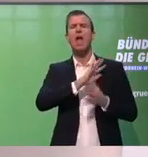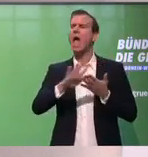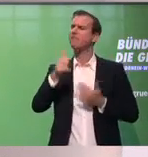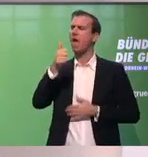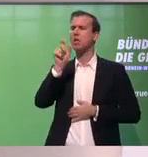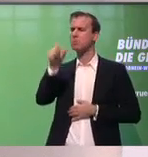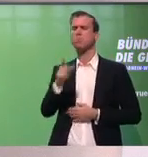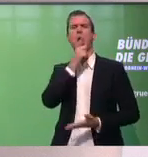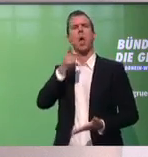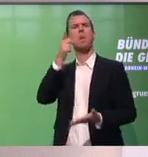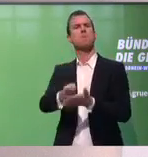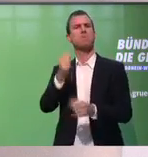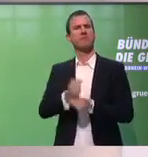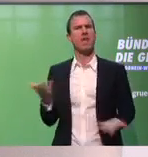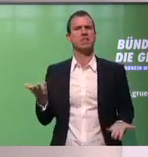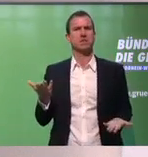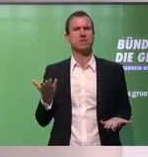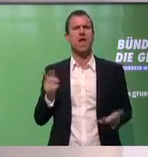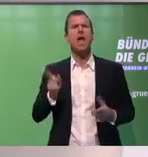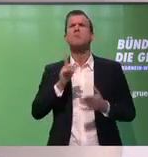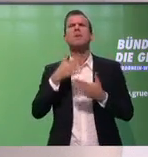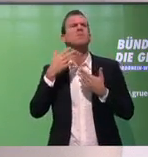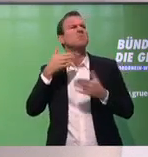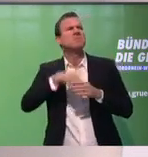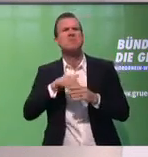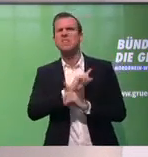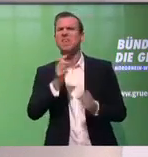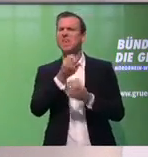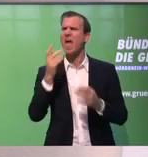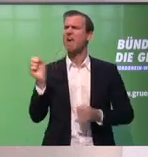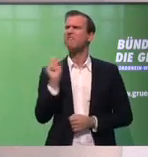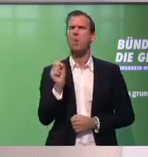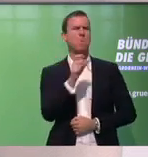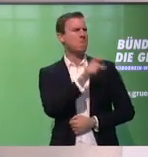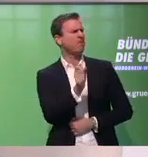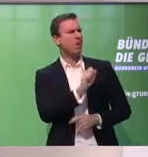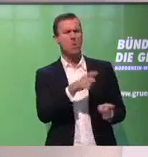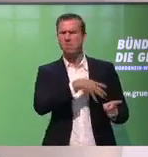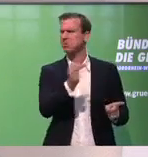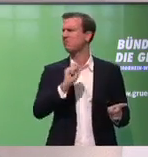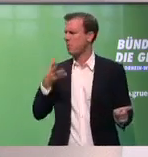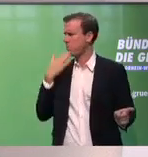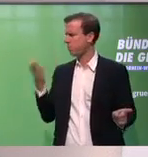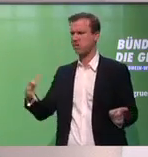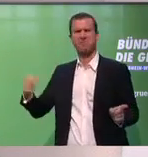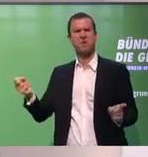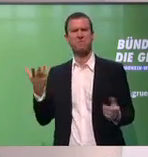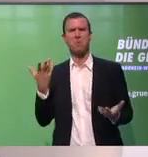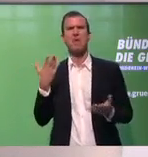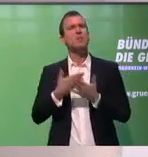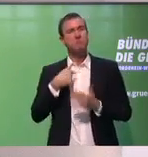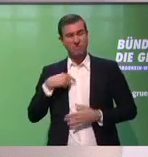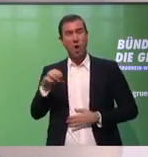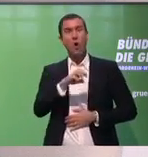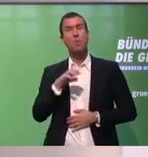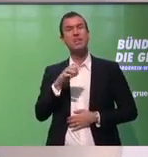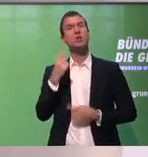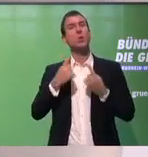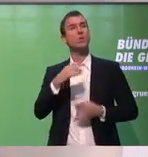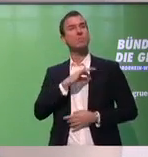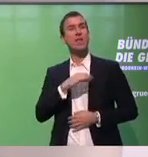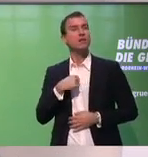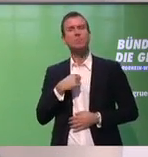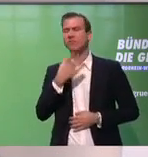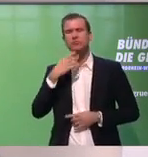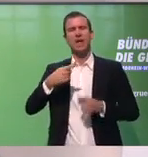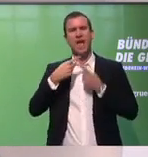irgendwie jemanden in Runden, wo nicht so richtig klar ist, warum und warum jetzt der und warum nicht die. Und wir machen das anders als Europäische Grüne Parteienfamilie. Wir